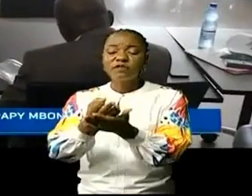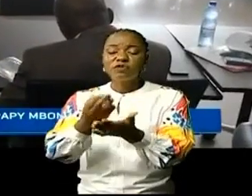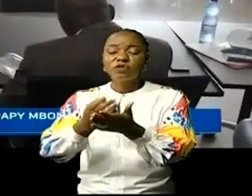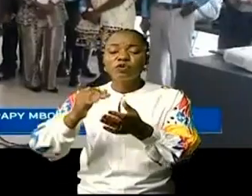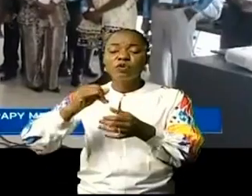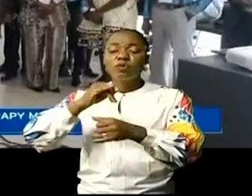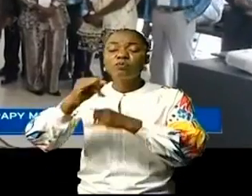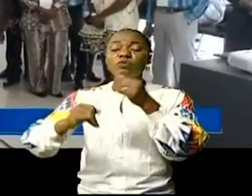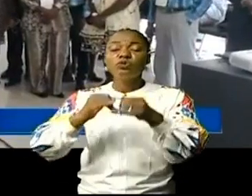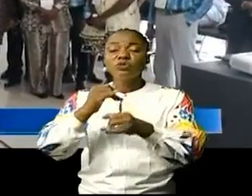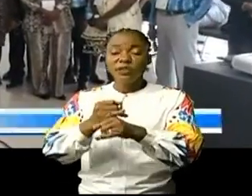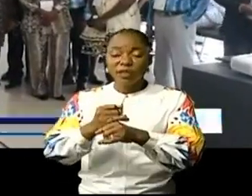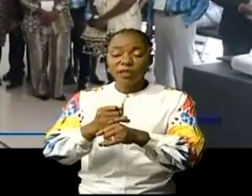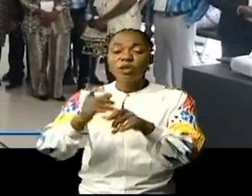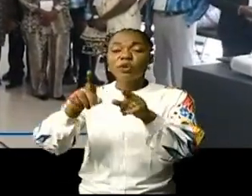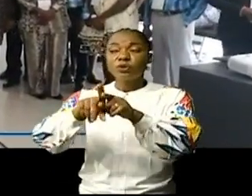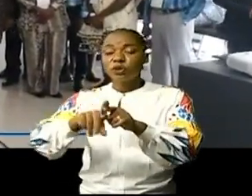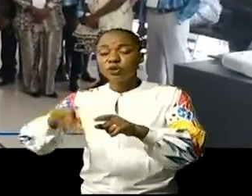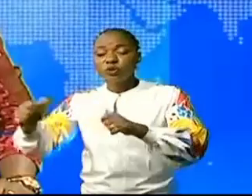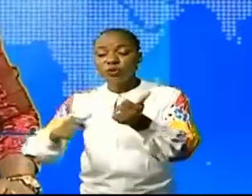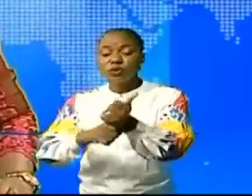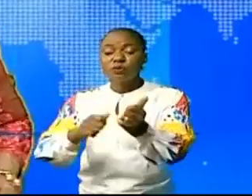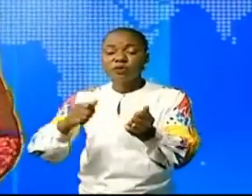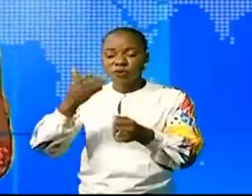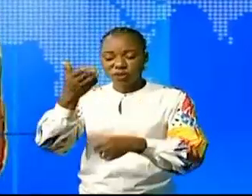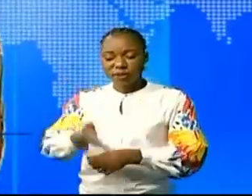Sonru, les docteurs Kanoa.